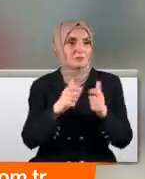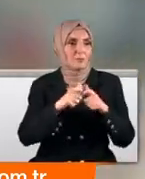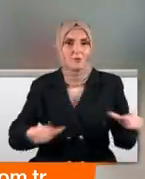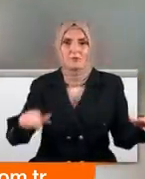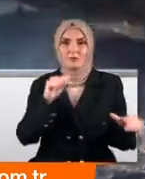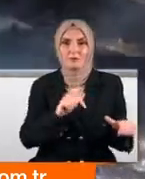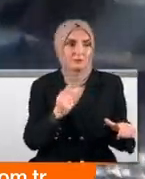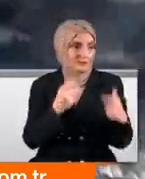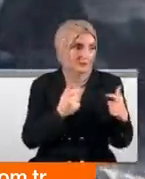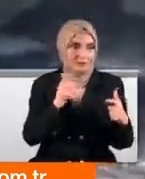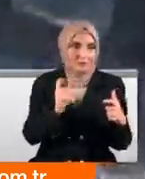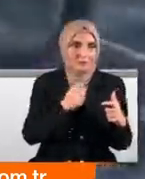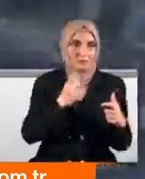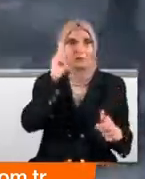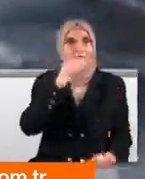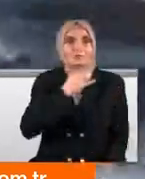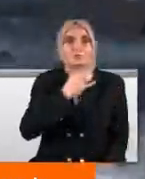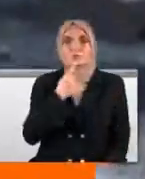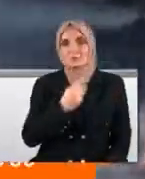kırılabildiğine şükrediyor.